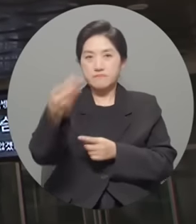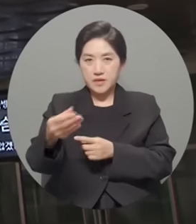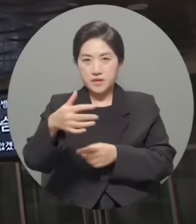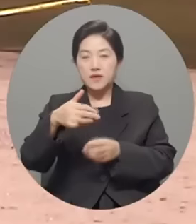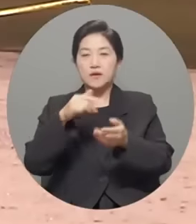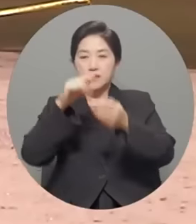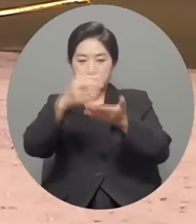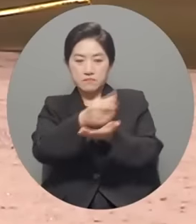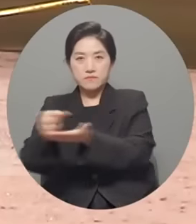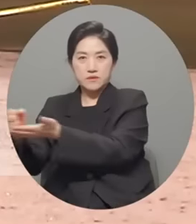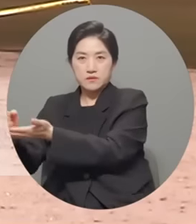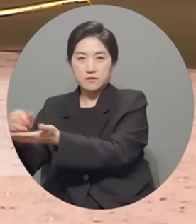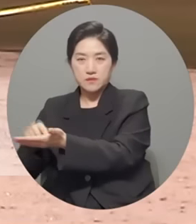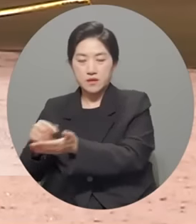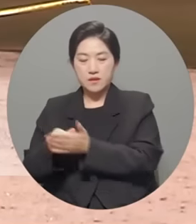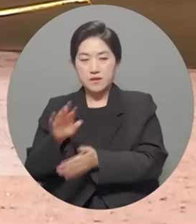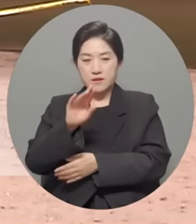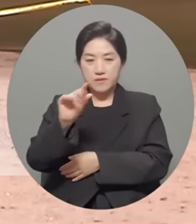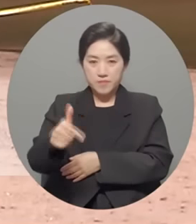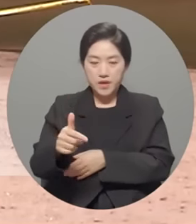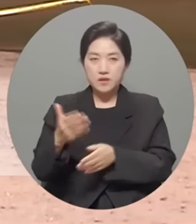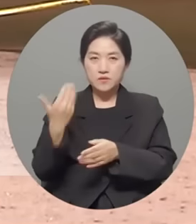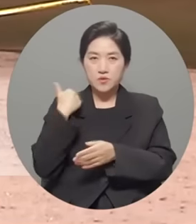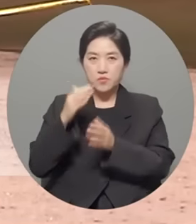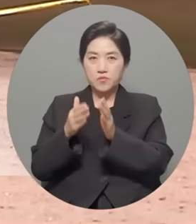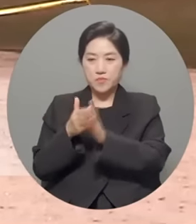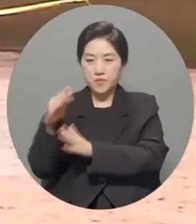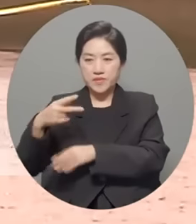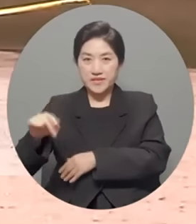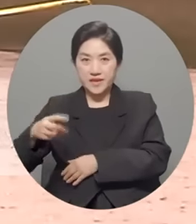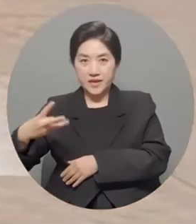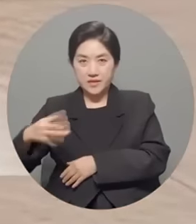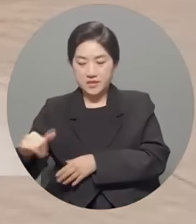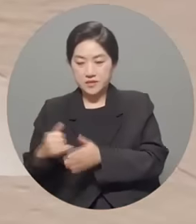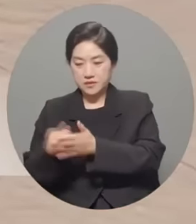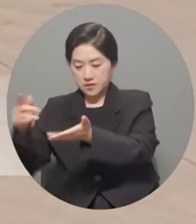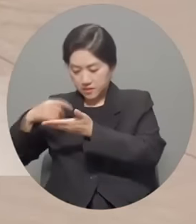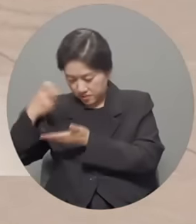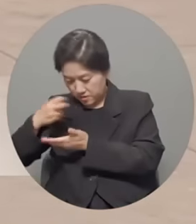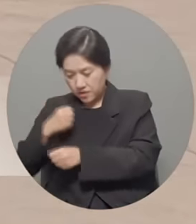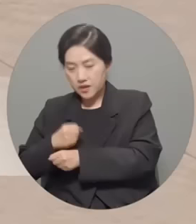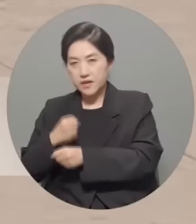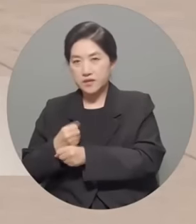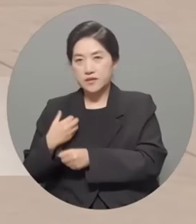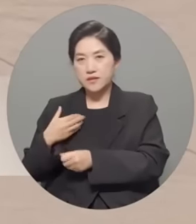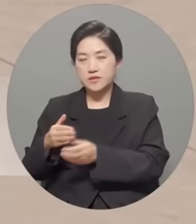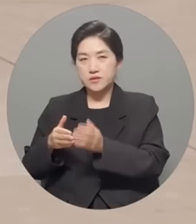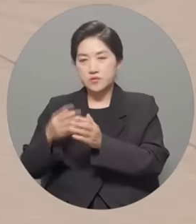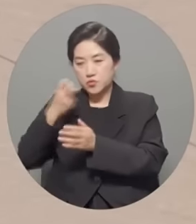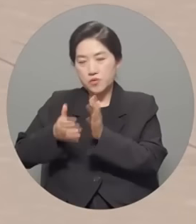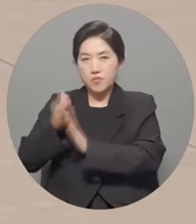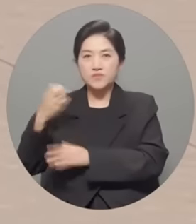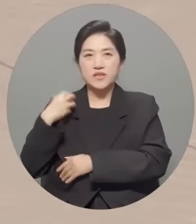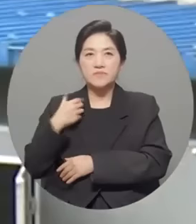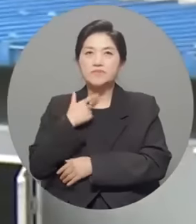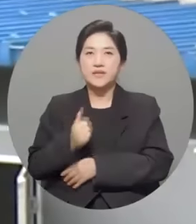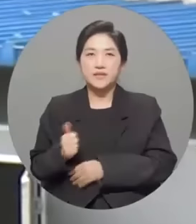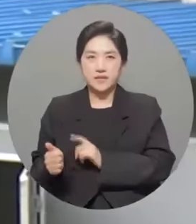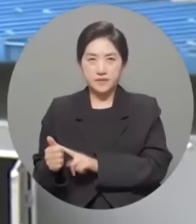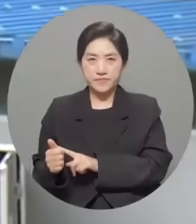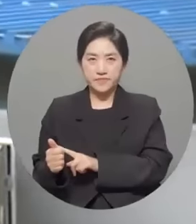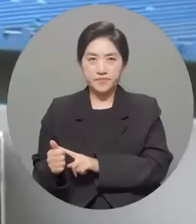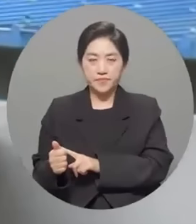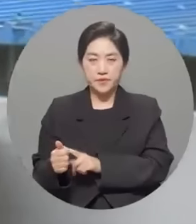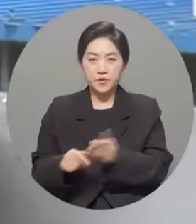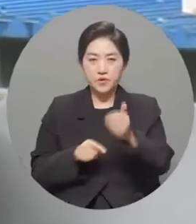찾아왔고 박 전 본부장 대리는 이 기록을 넘겨받아 재검토한 조사본부의 당시 책임자입니다.